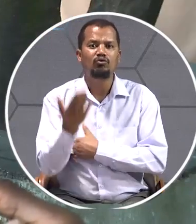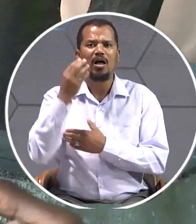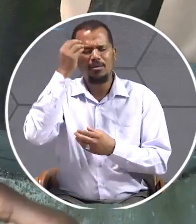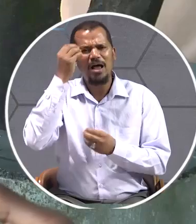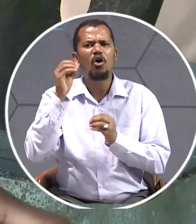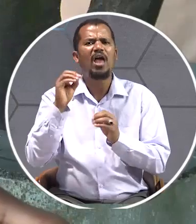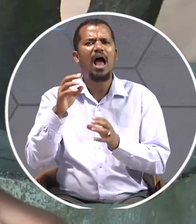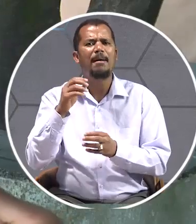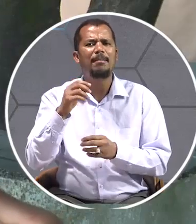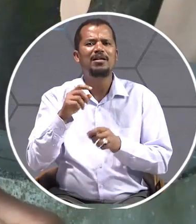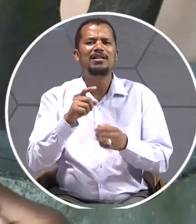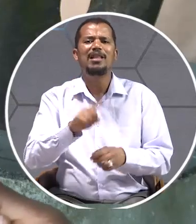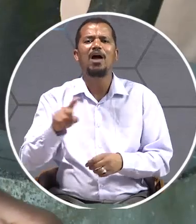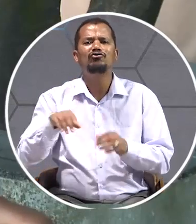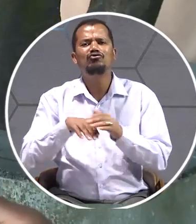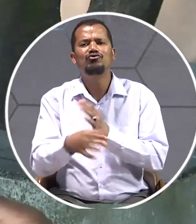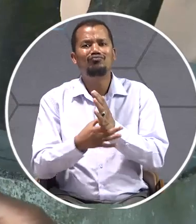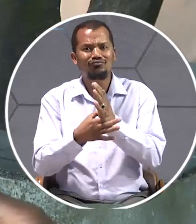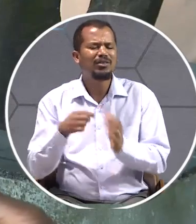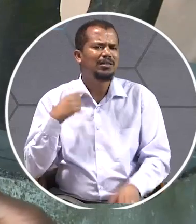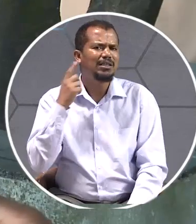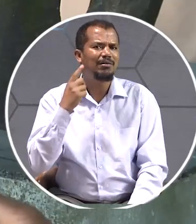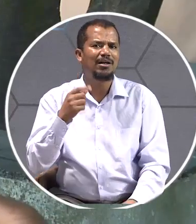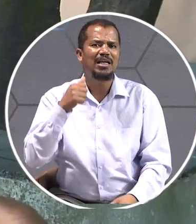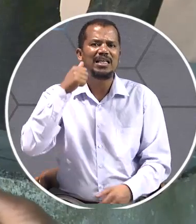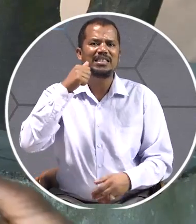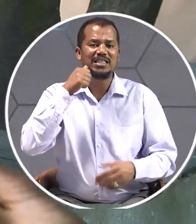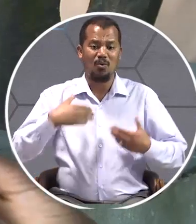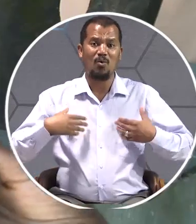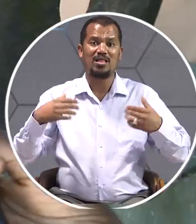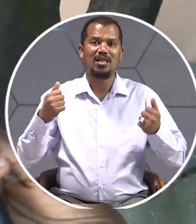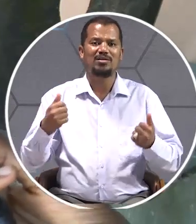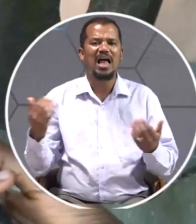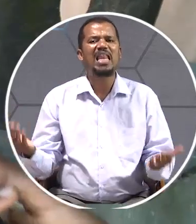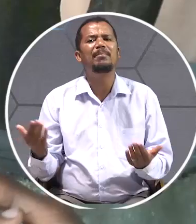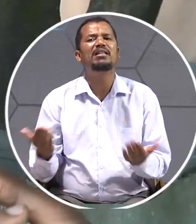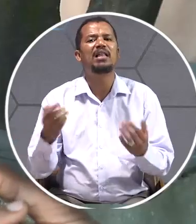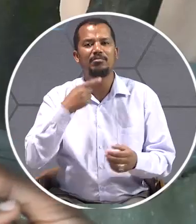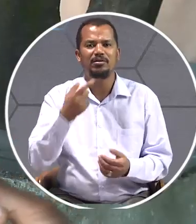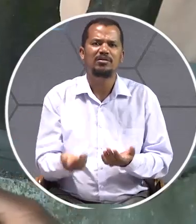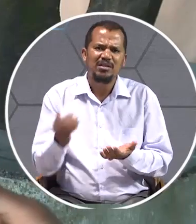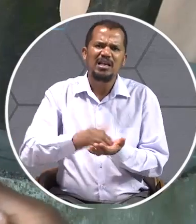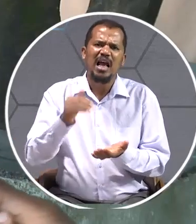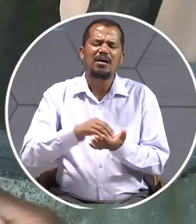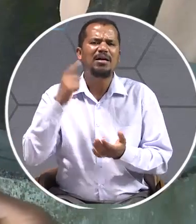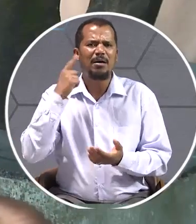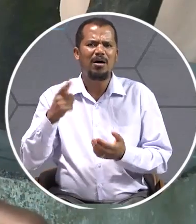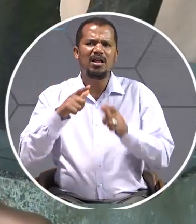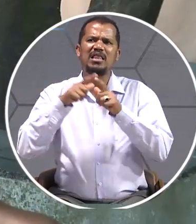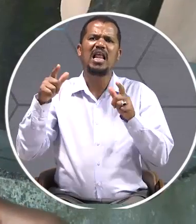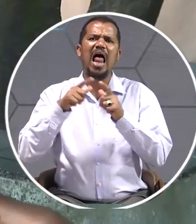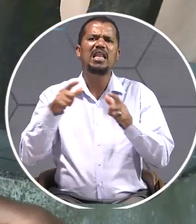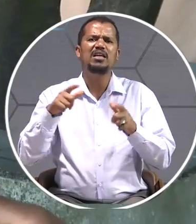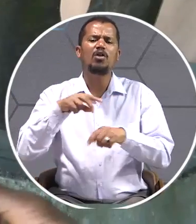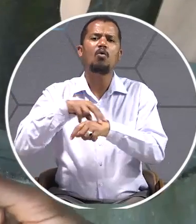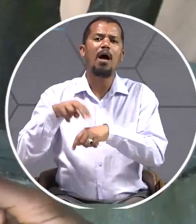ጠዋት ማስታወቂያ እየሰማው ነበር። ትራንስፖርት ውስጥ ስመጣ የነበረው ሴቷን ወጣት ሴቷን እናበርታት ነው የሚል ደጋግሞ ሰማኝ። ትላልቅ